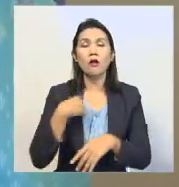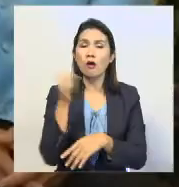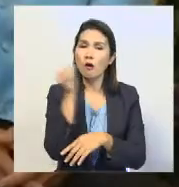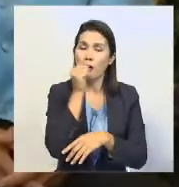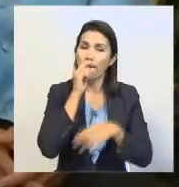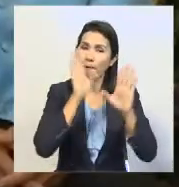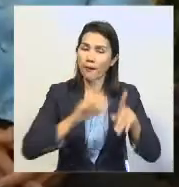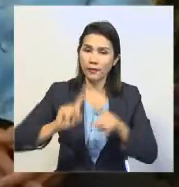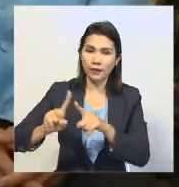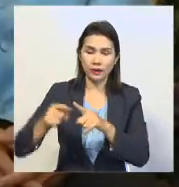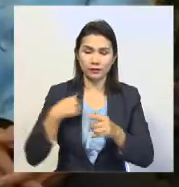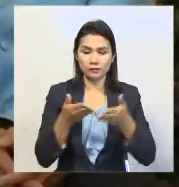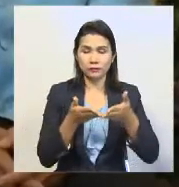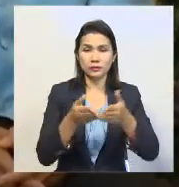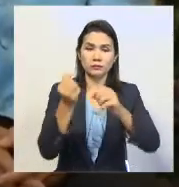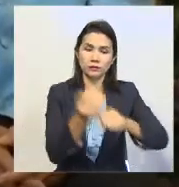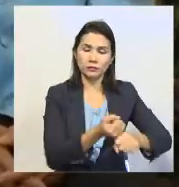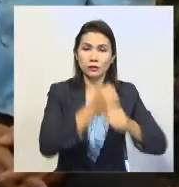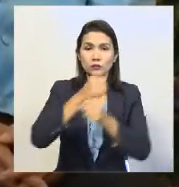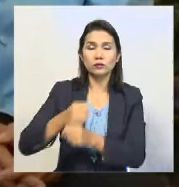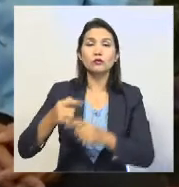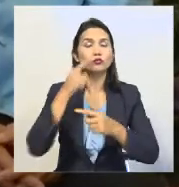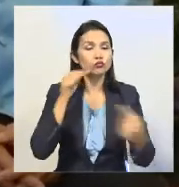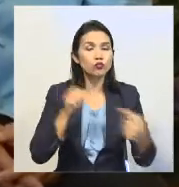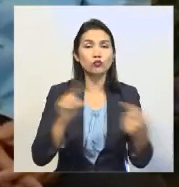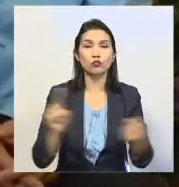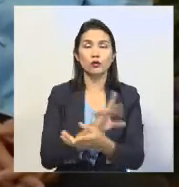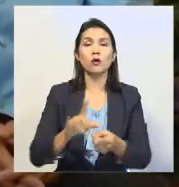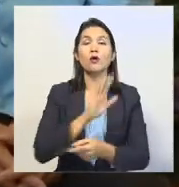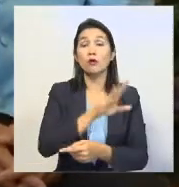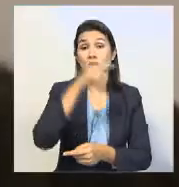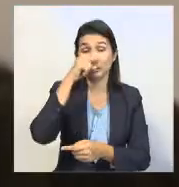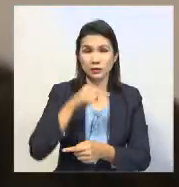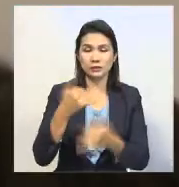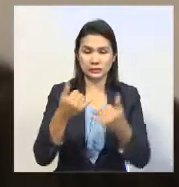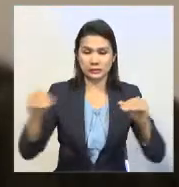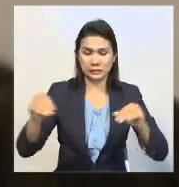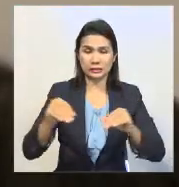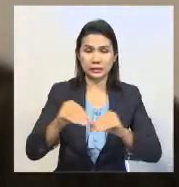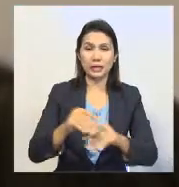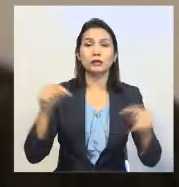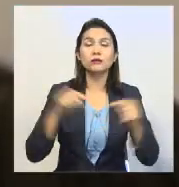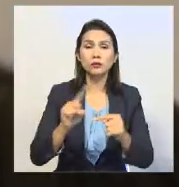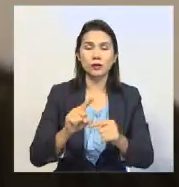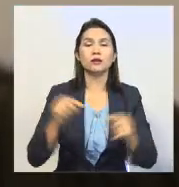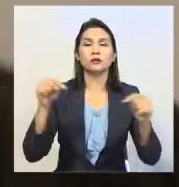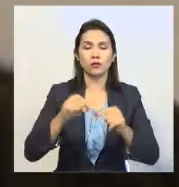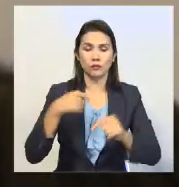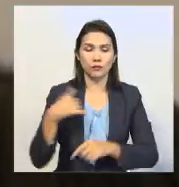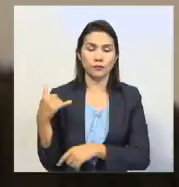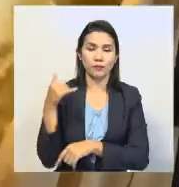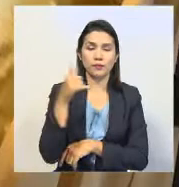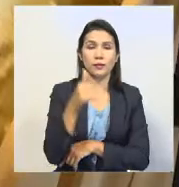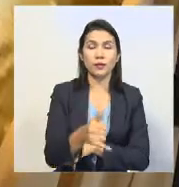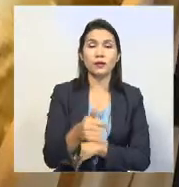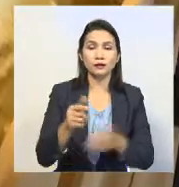ร้องบทเพลงกาบเหเรือก็เข้ากับบรรยากาศของไทยที่กำลังจะมีพระราชพิธีเสด็จพระราชดำเนินเลียบพระน